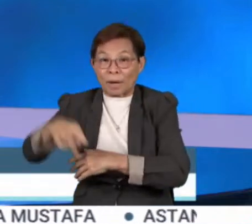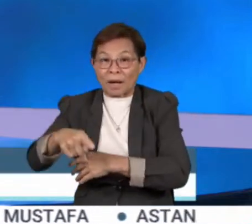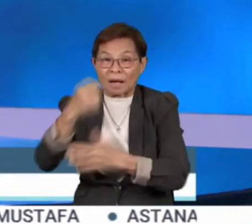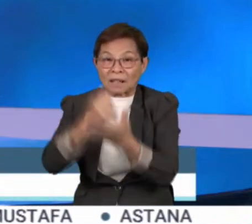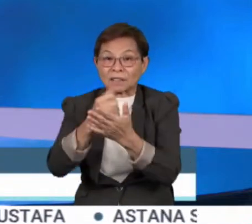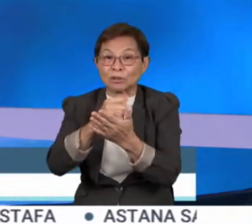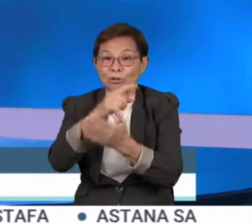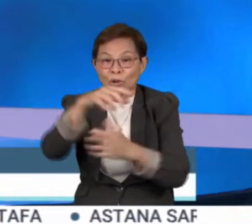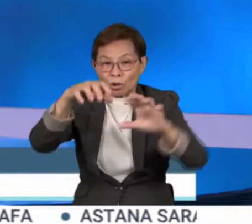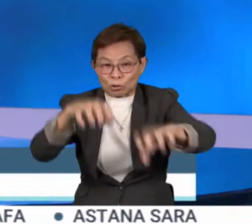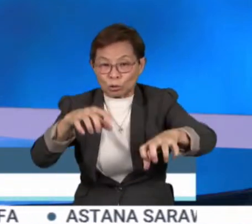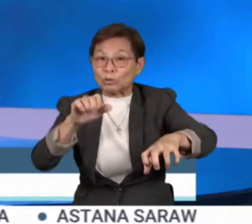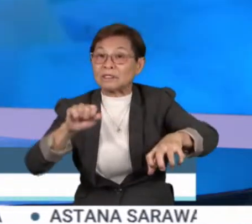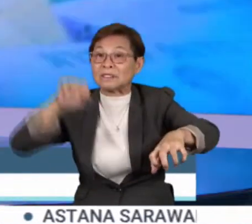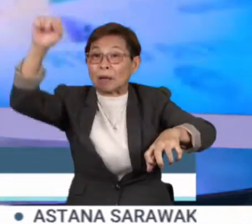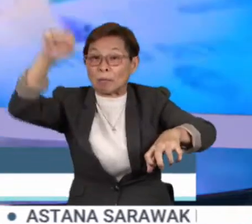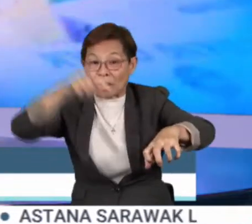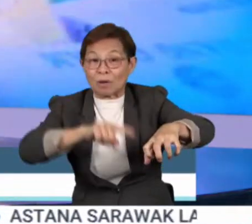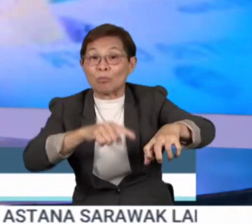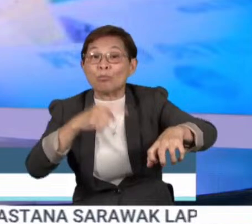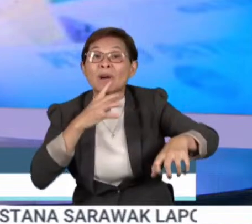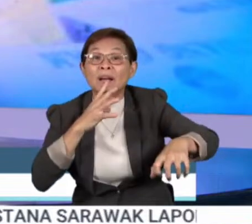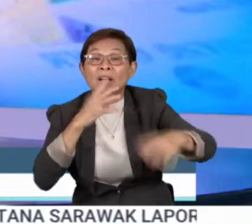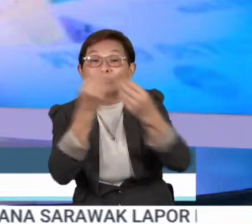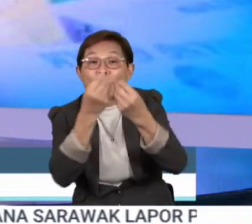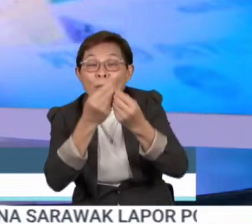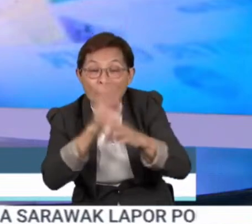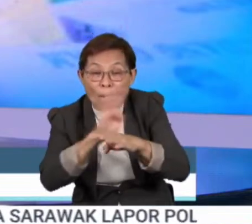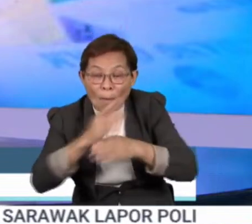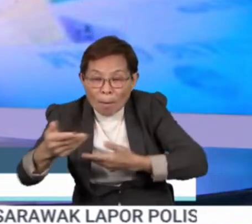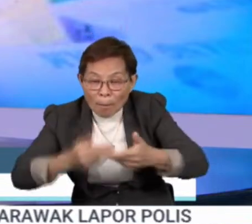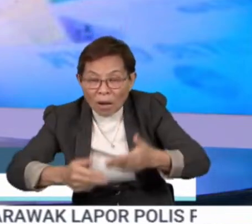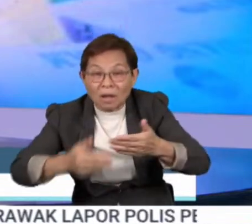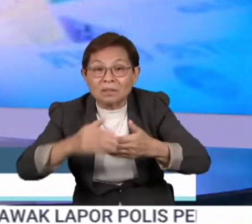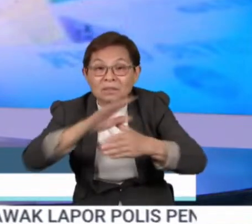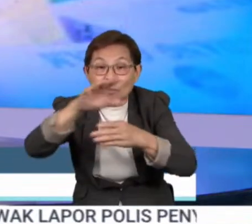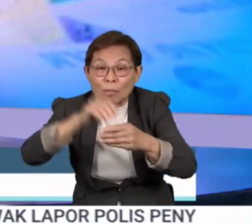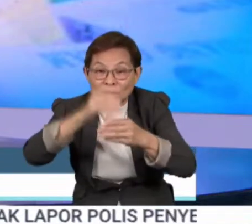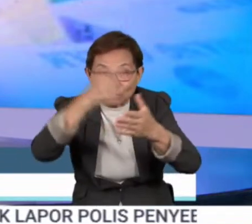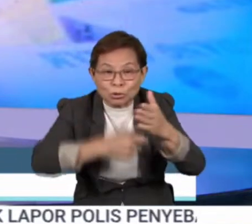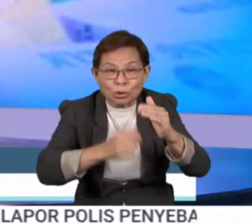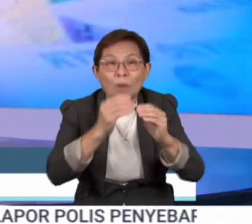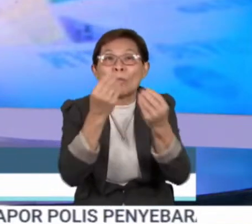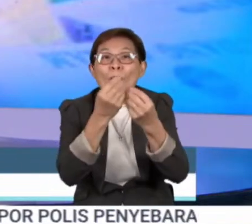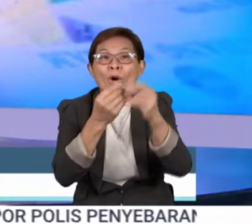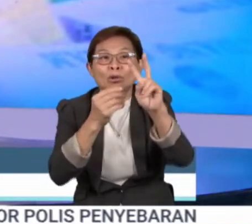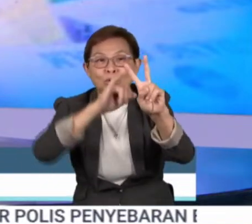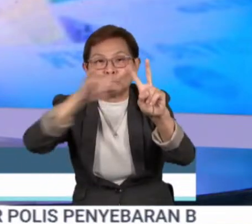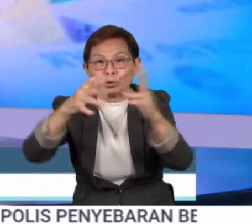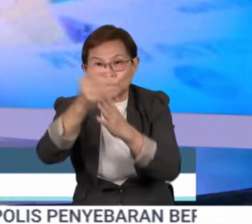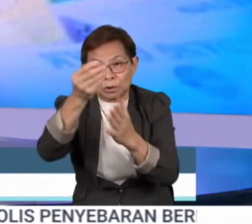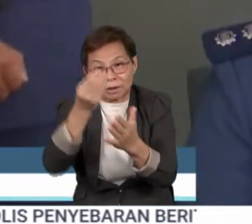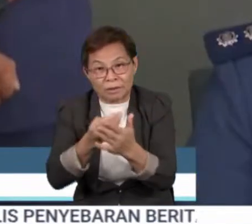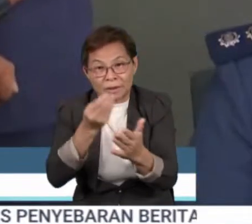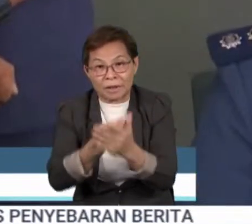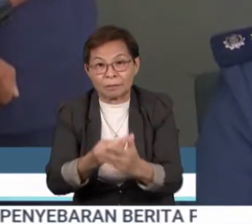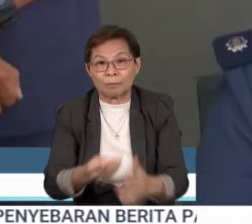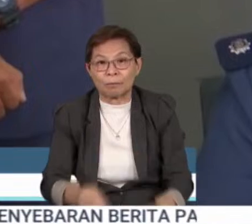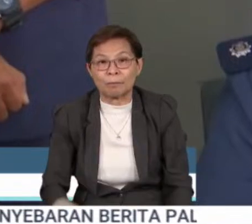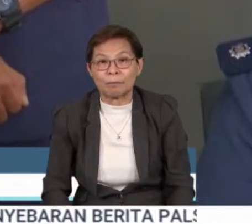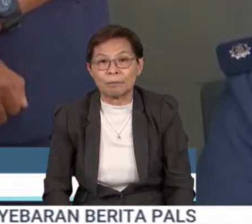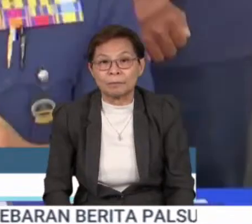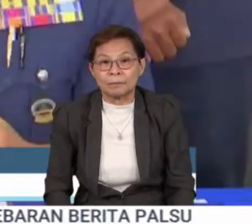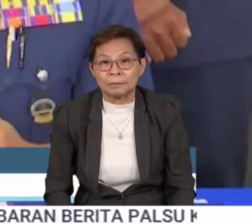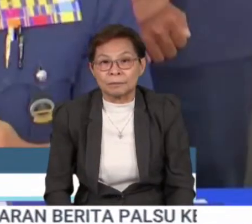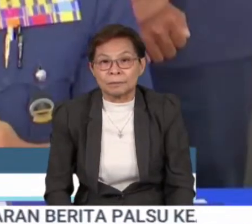Sabah, Muhammad Nasir Rahman berkata, ia melibatkan nilai dagangan termasuk cukai berjumlah lebih RM2 juta.